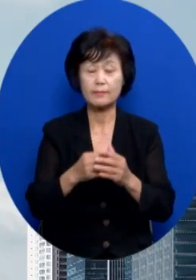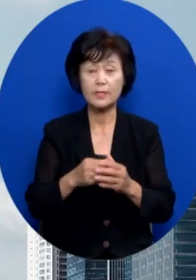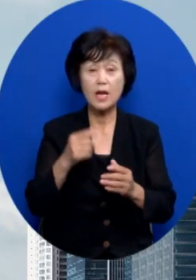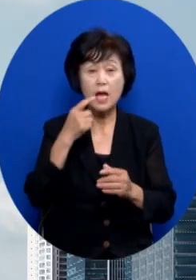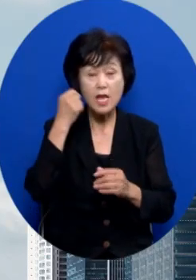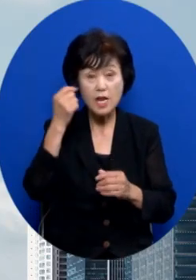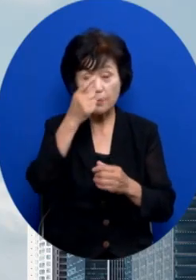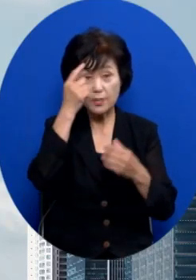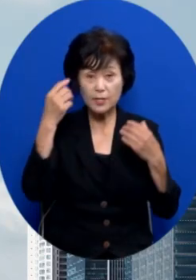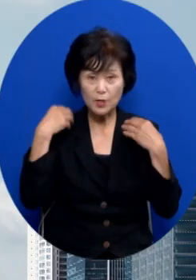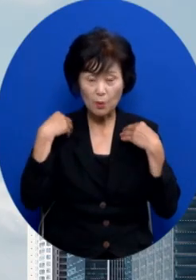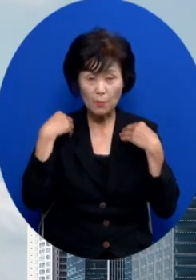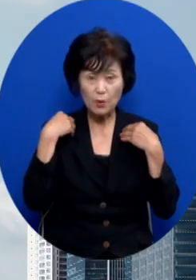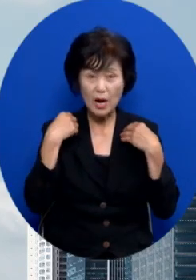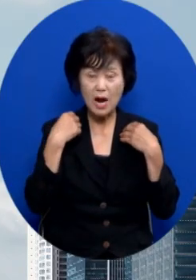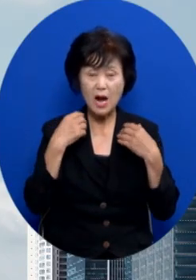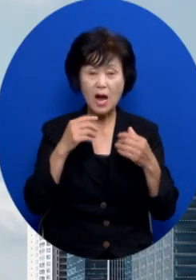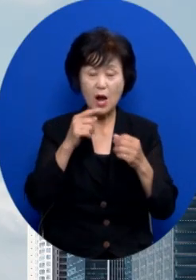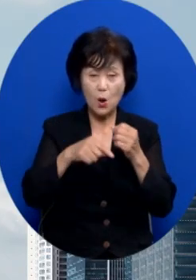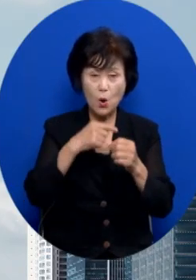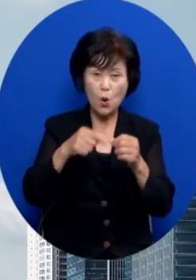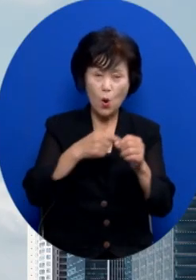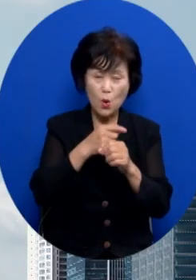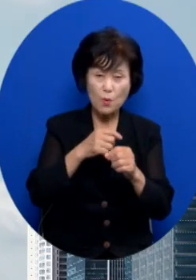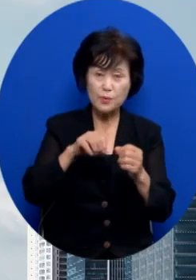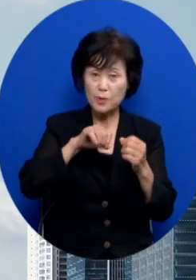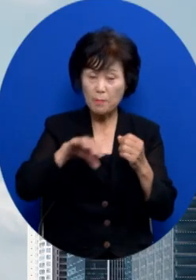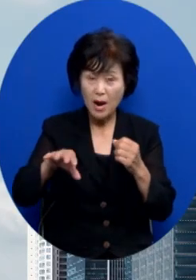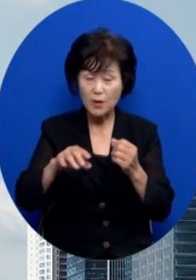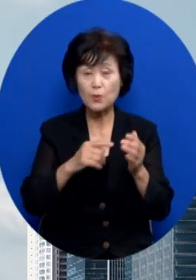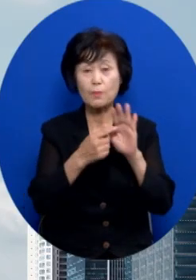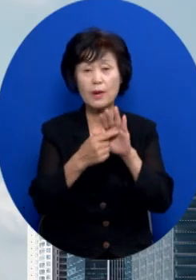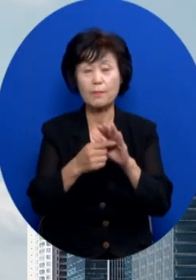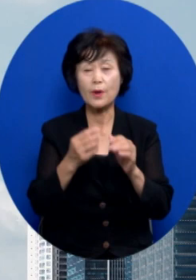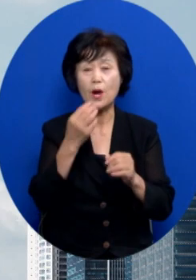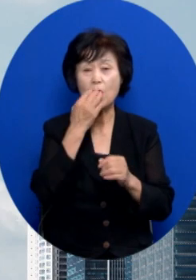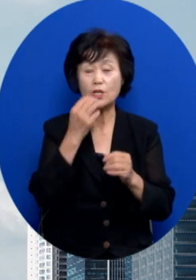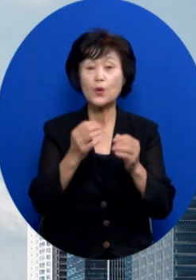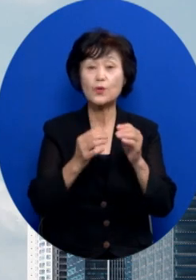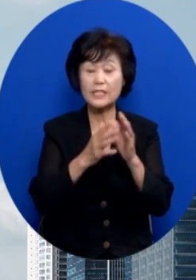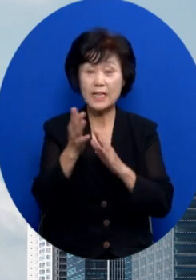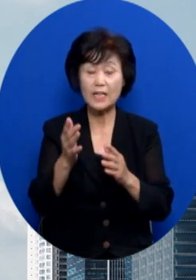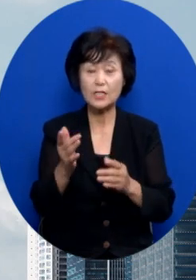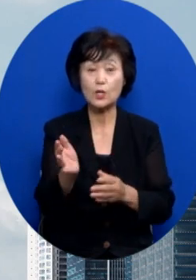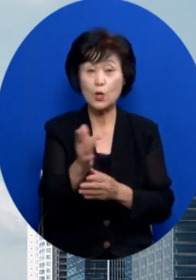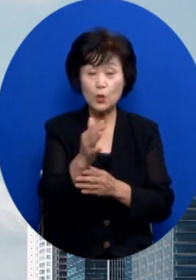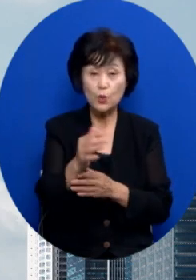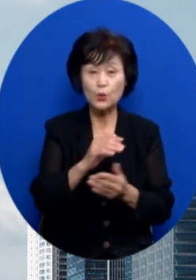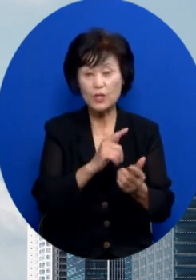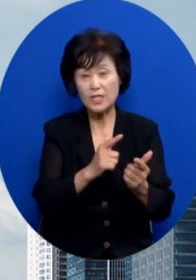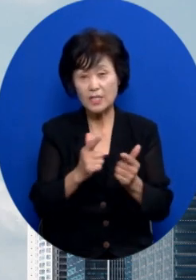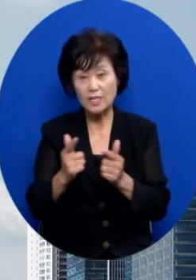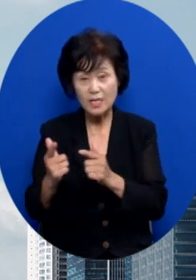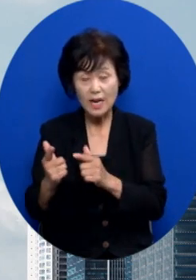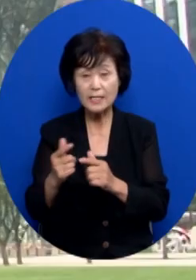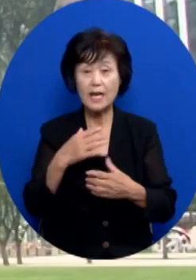일본 정부가 오염수 방류 계획을 발표하면서 서울시가 모든 수산물을 대상으로 매일 표본 조사를 실시하기로